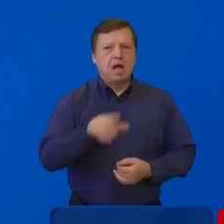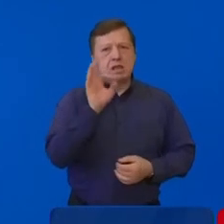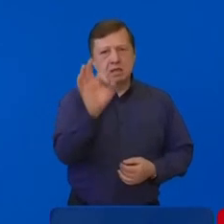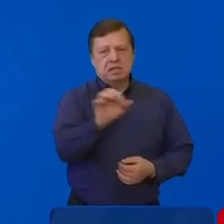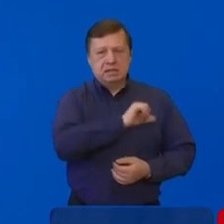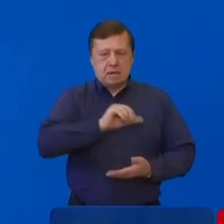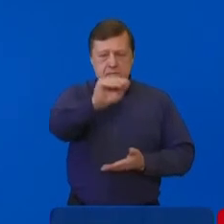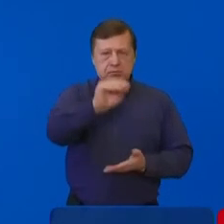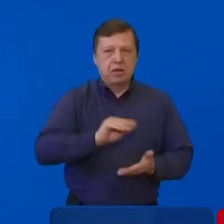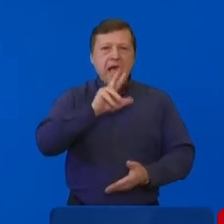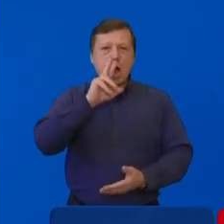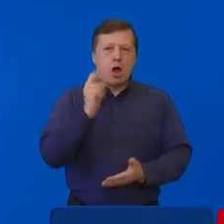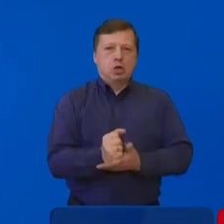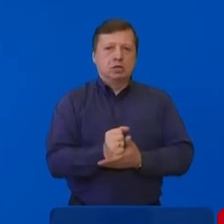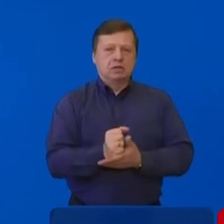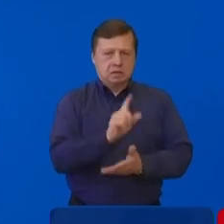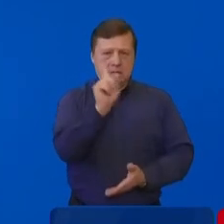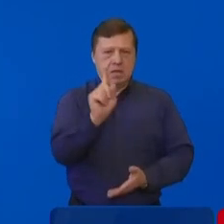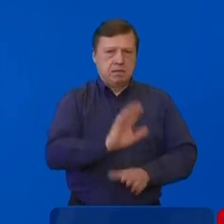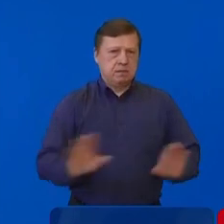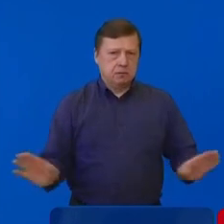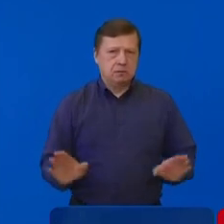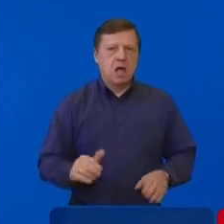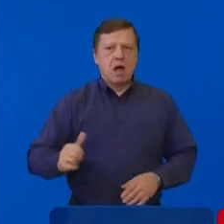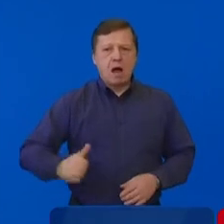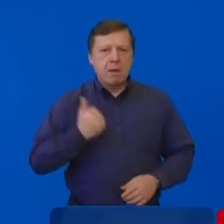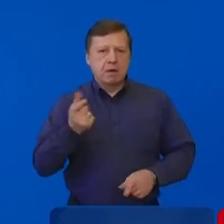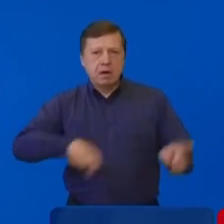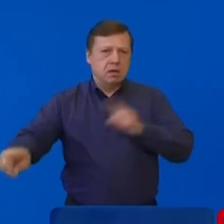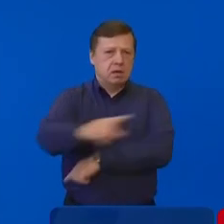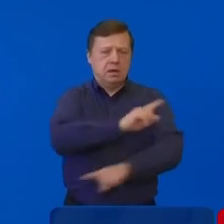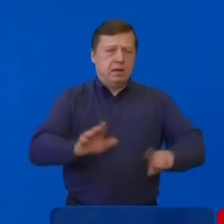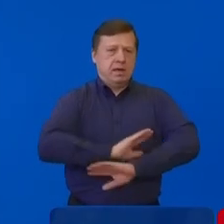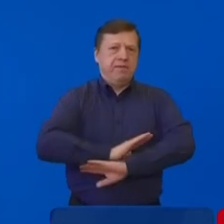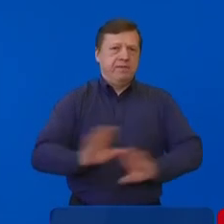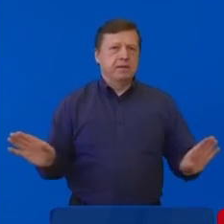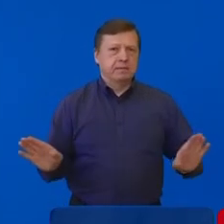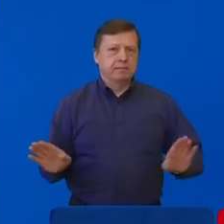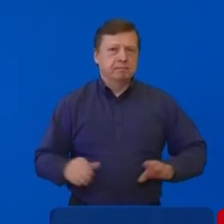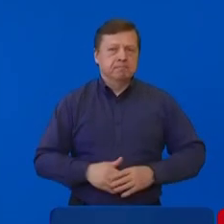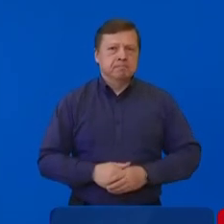factum będzie weryfikowane po to, żeby uniknąć nieprawidłowości, uniknąć jakichś